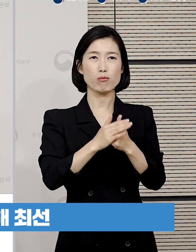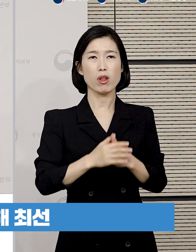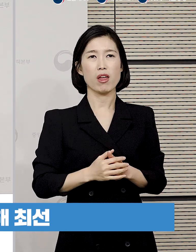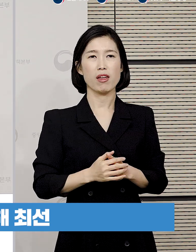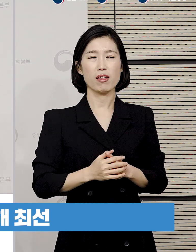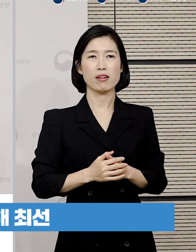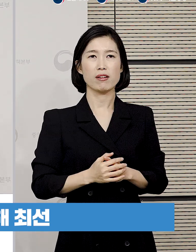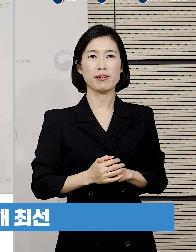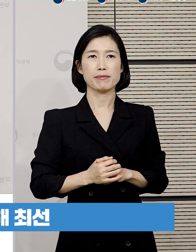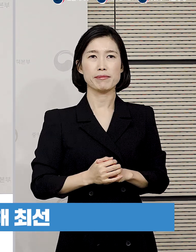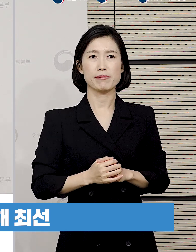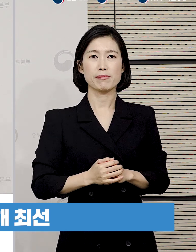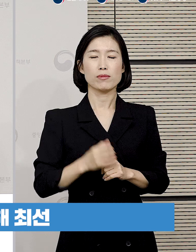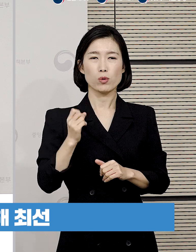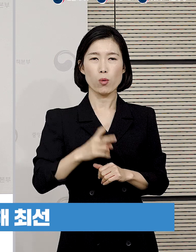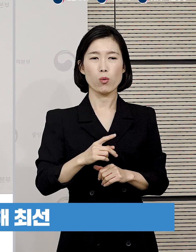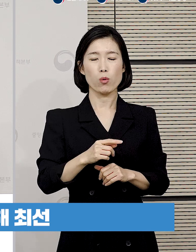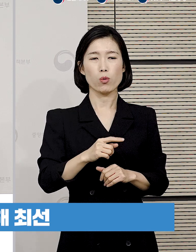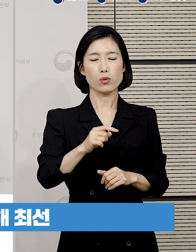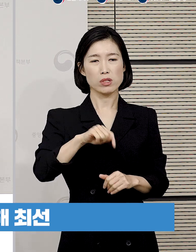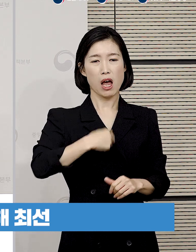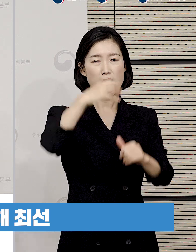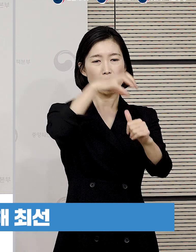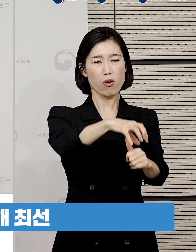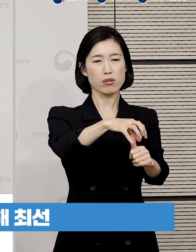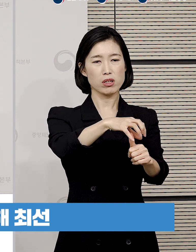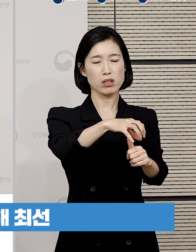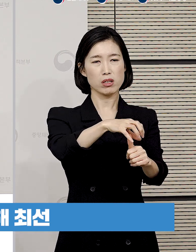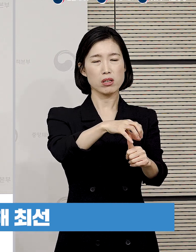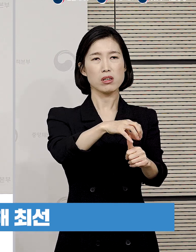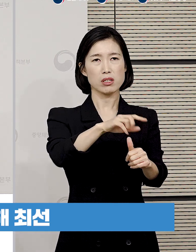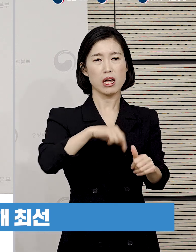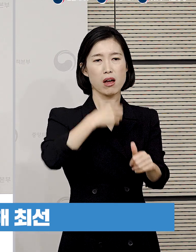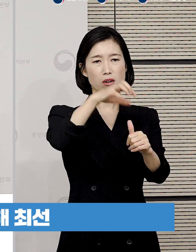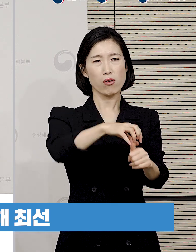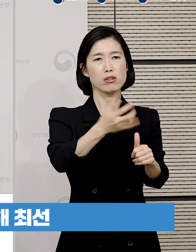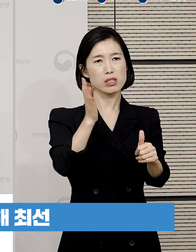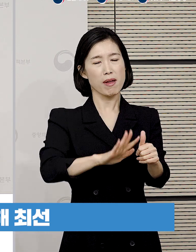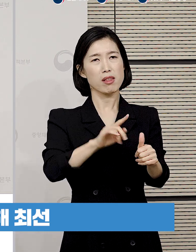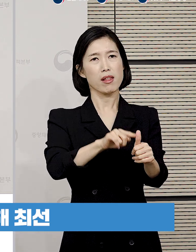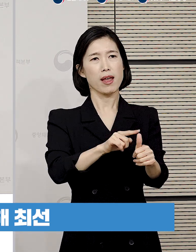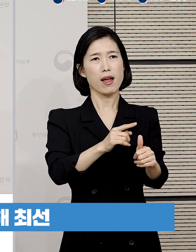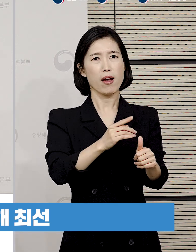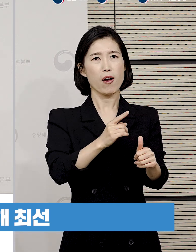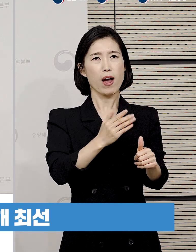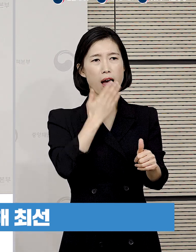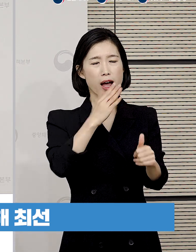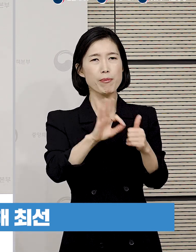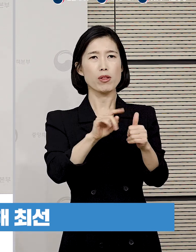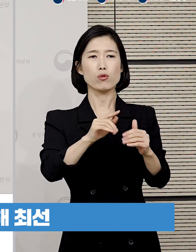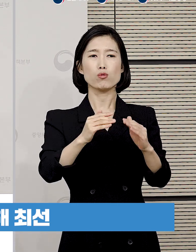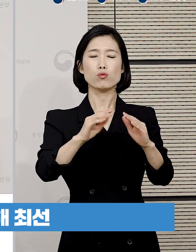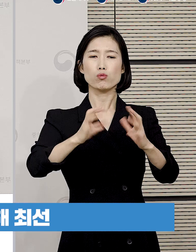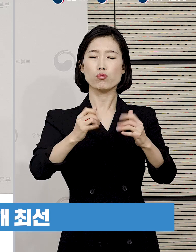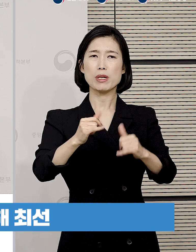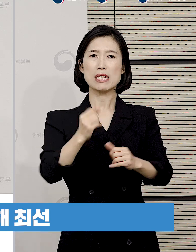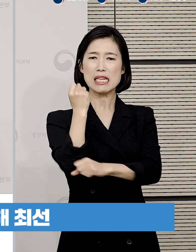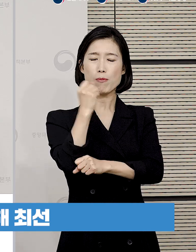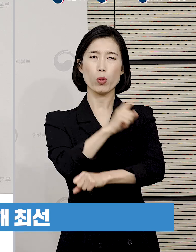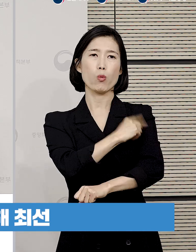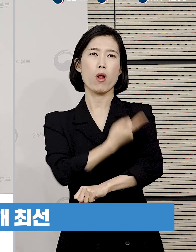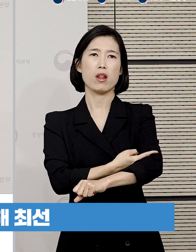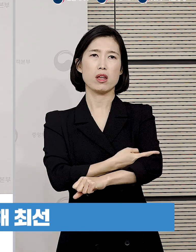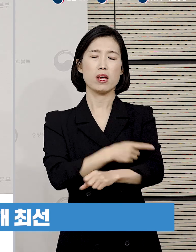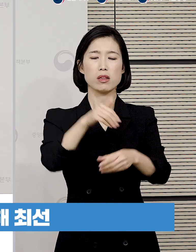의무가 있고, 또 당연히 저희들이 이번에 격리가 되신 분들이라고 하더라도 그 최대한 그